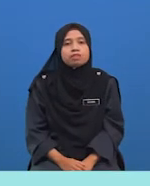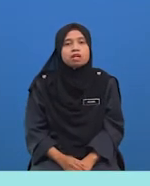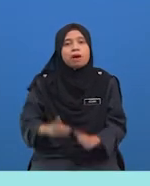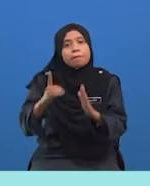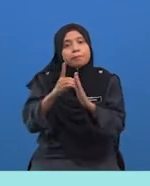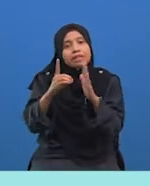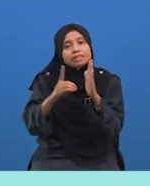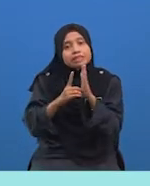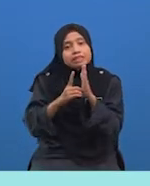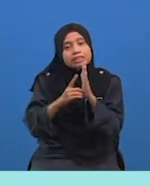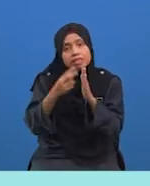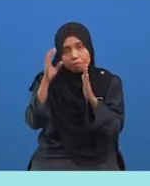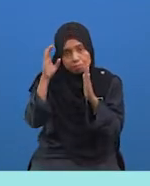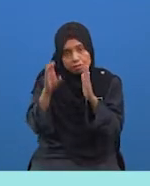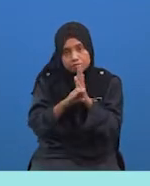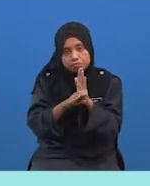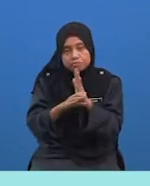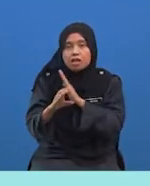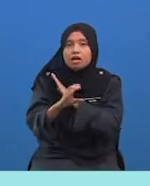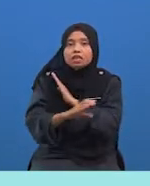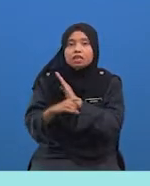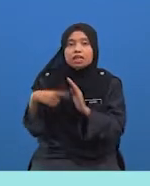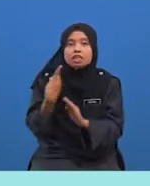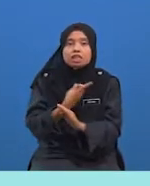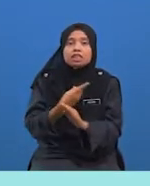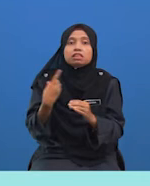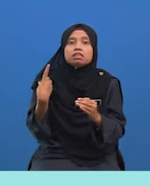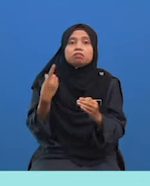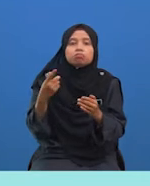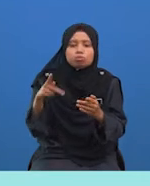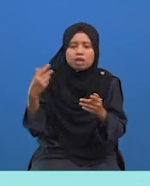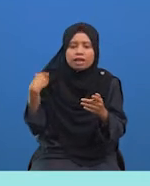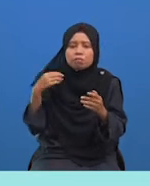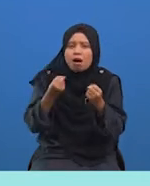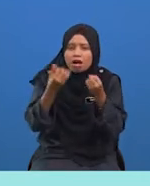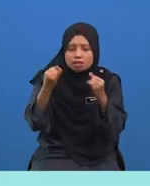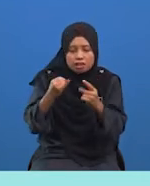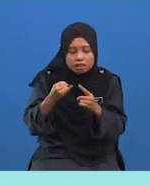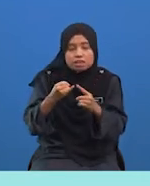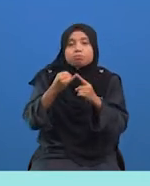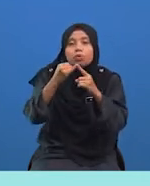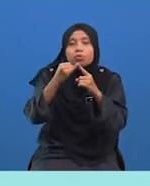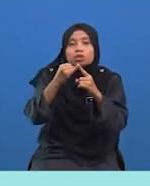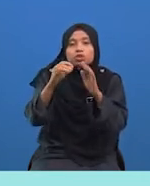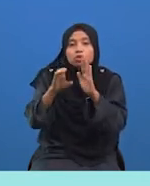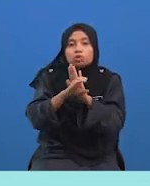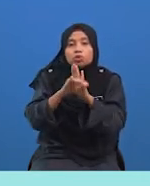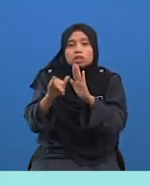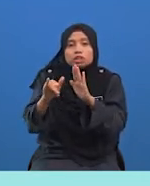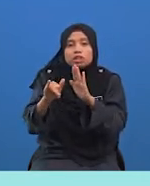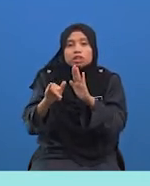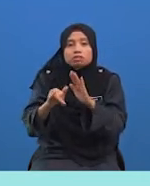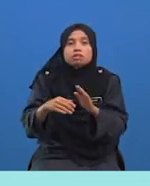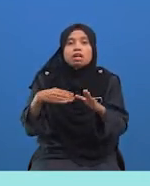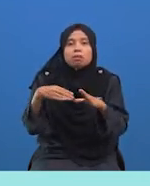Berdasarkan slide ini, negara kita juga mempunyai keistimewaan yang tersendiri, terutamanya